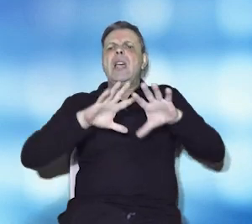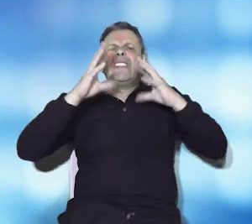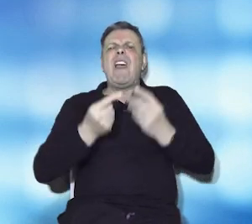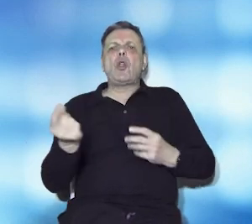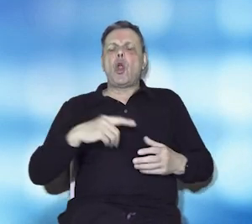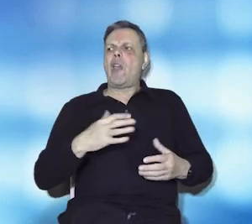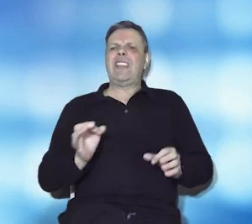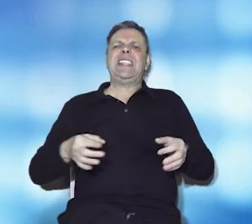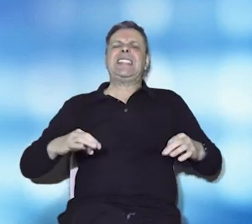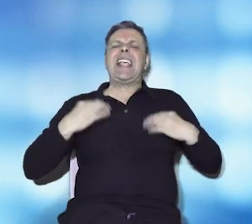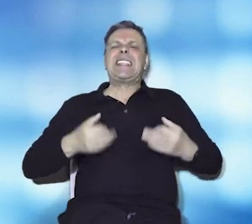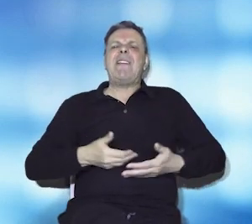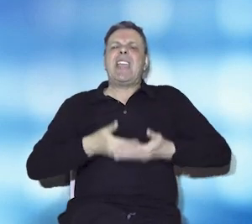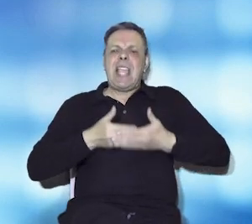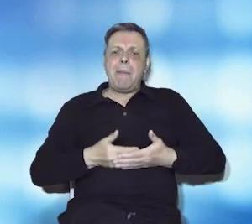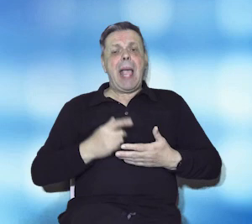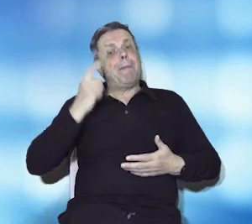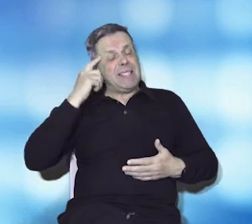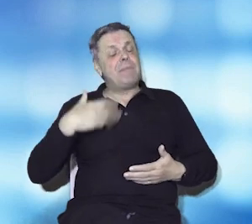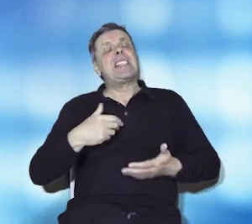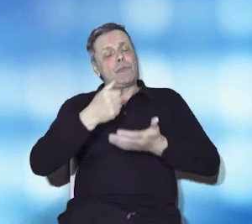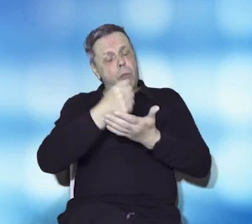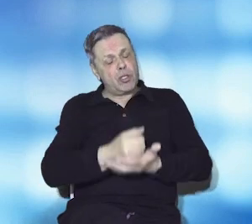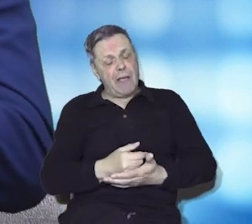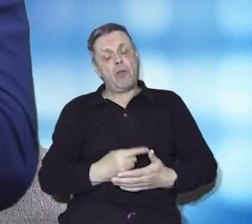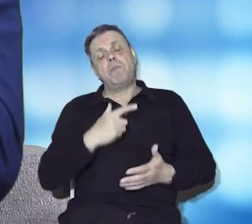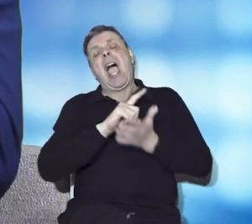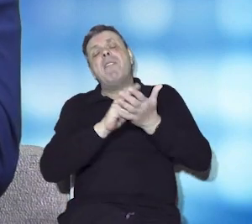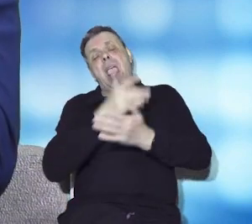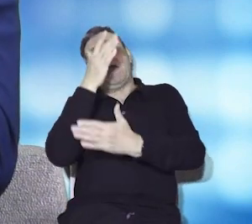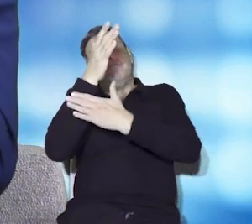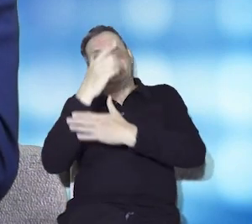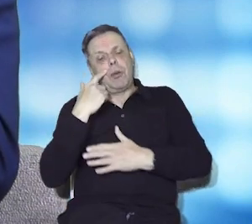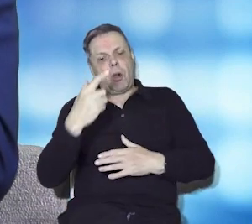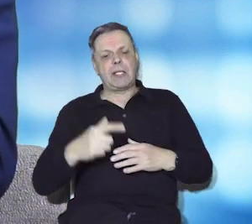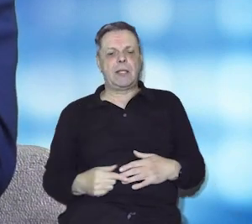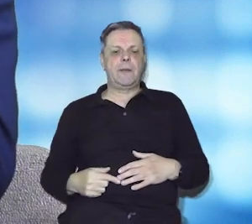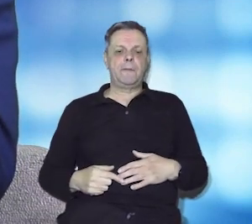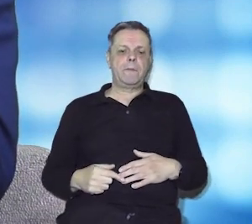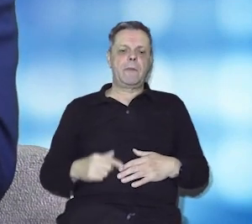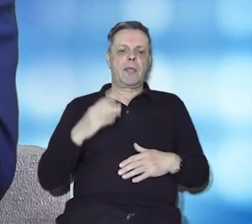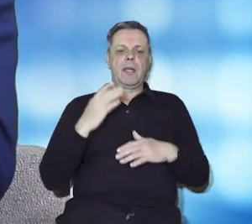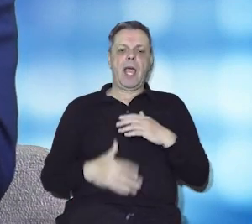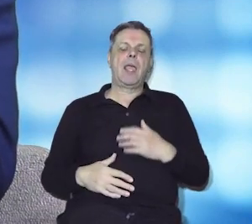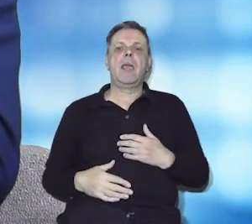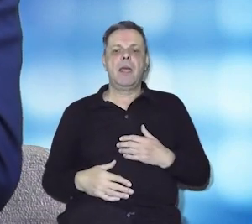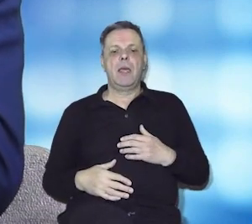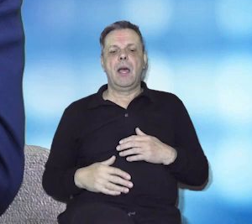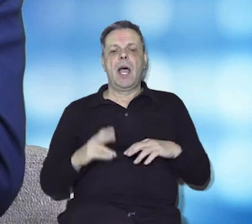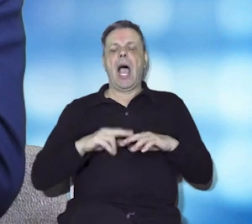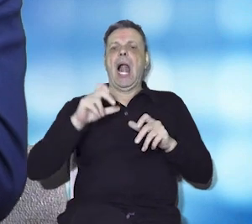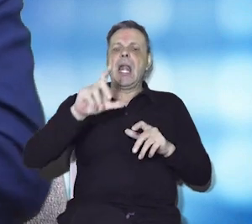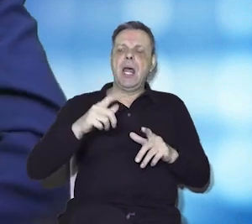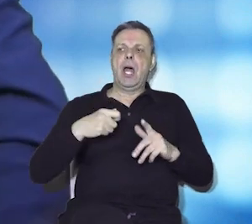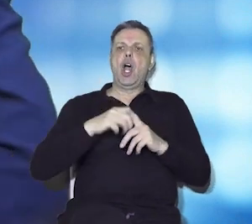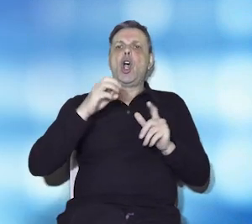zdravih i dobrih temelja koji mislim da sam postavio i eto, vrijeme će pokazati. Za kraj, halal, košer, hoćete li